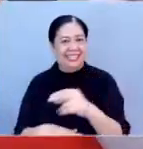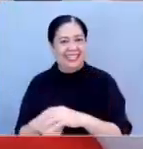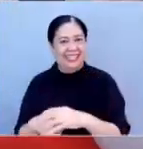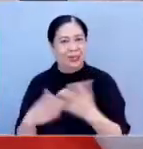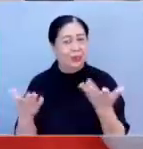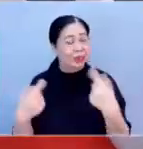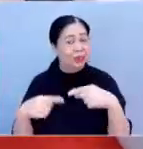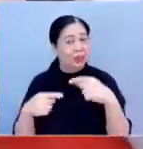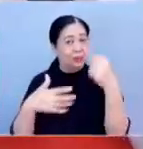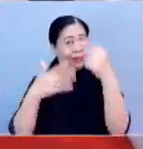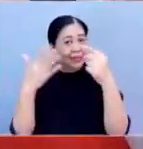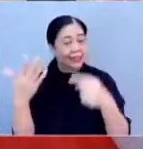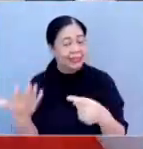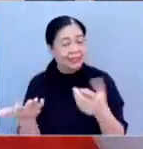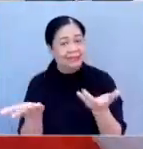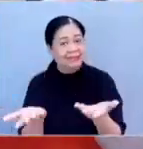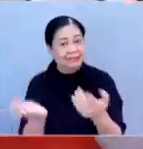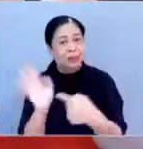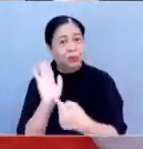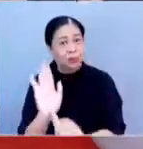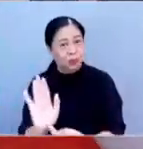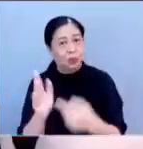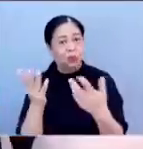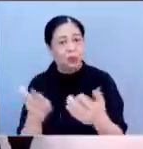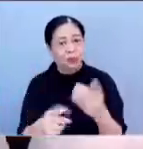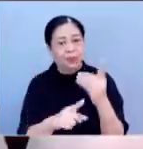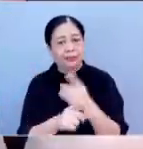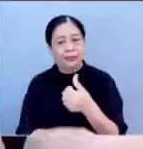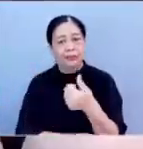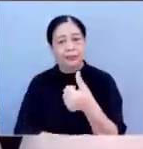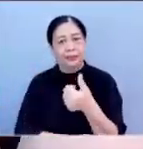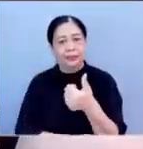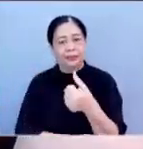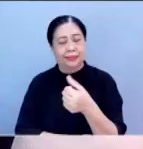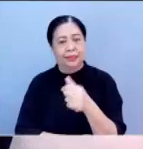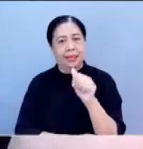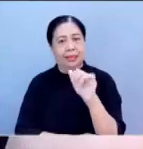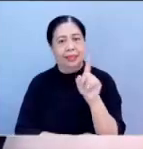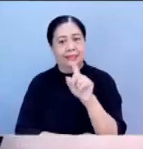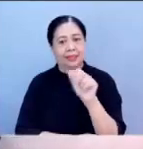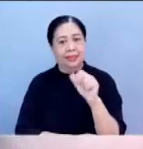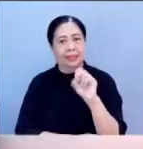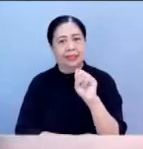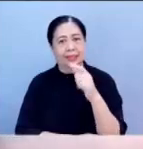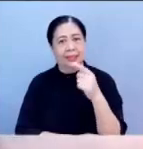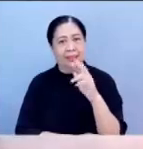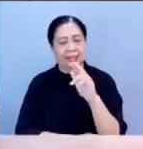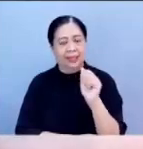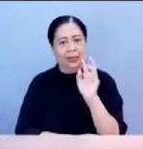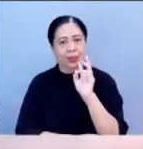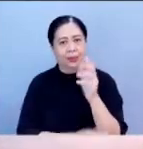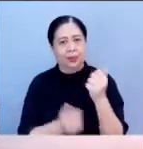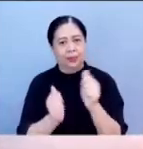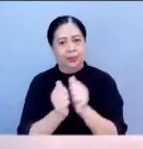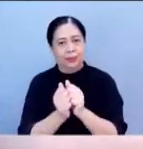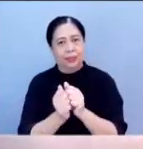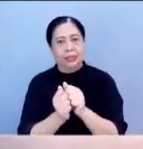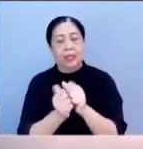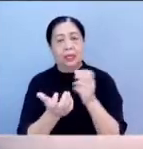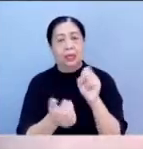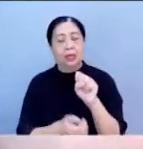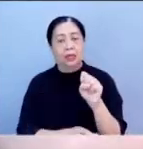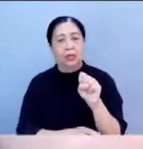be? Tell us more about the show. Okay, so December 10th, Ice Aguirre has been so great. She's gonna be in Siguiri, Just